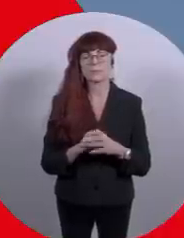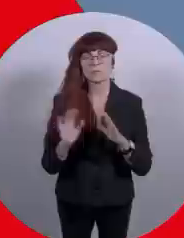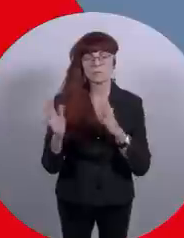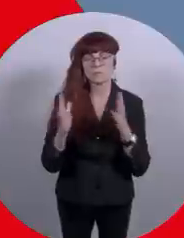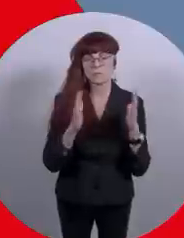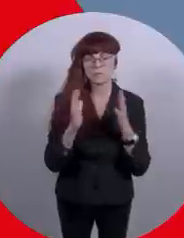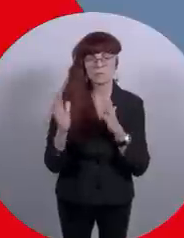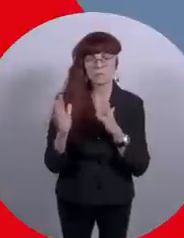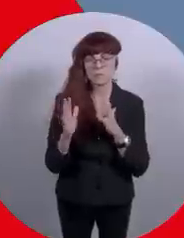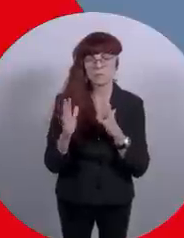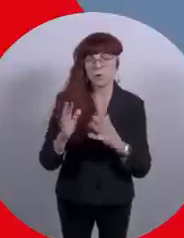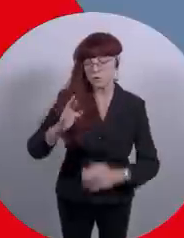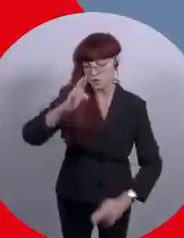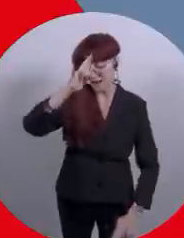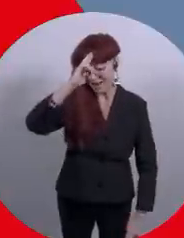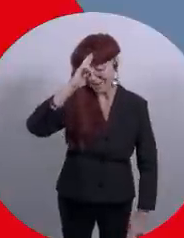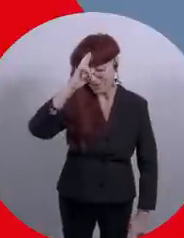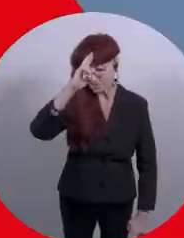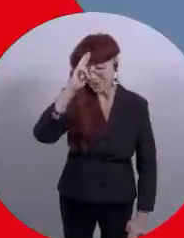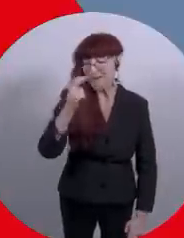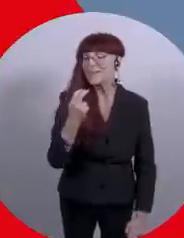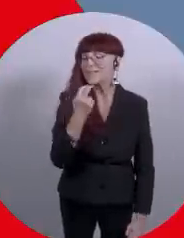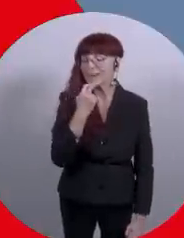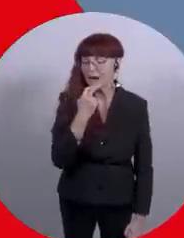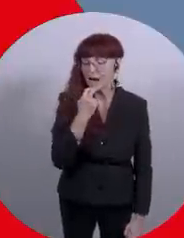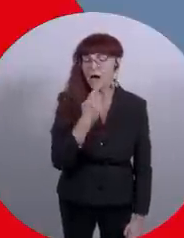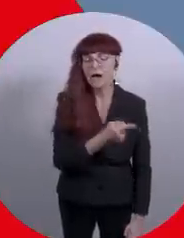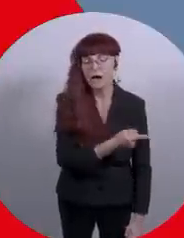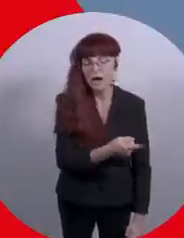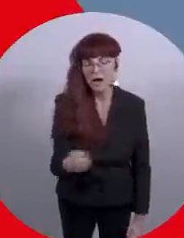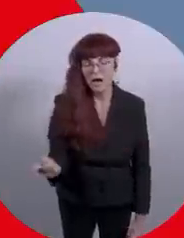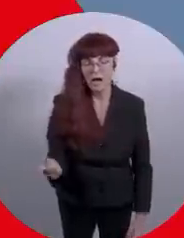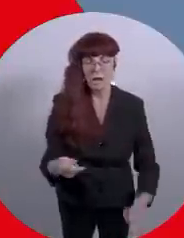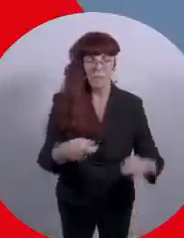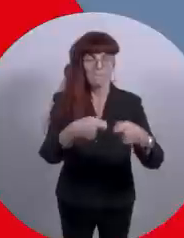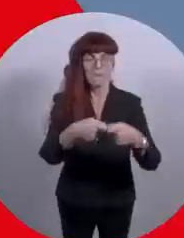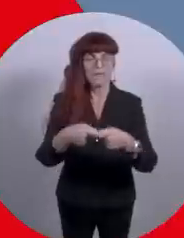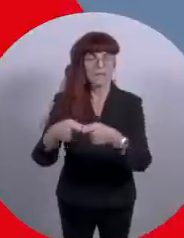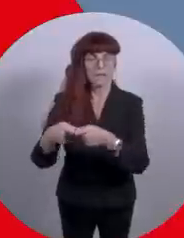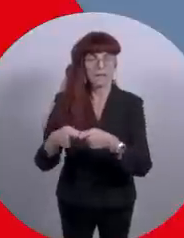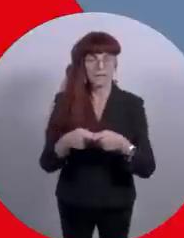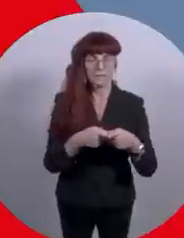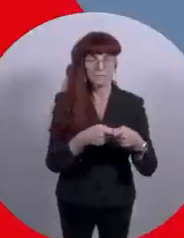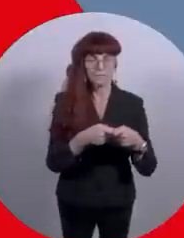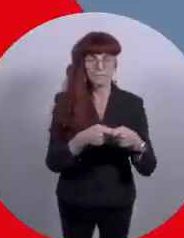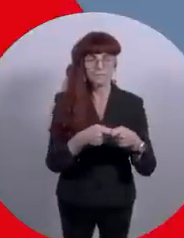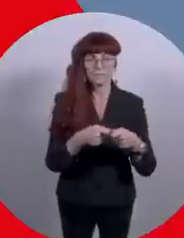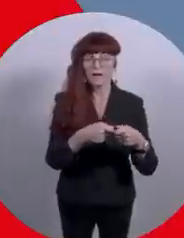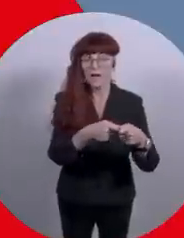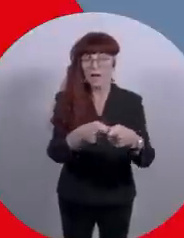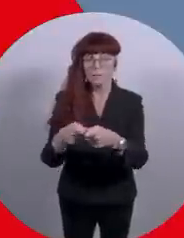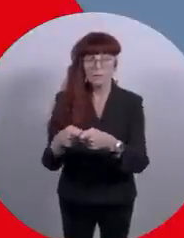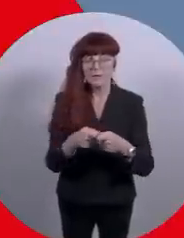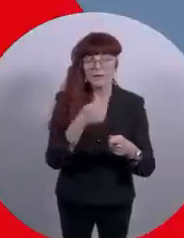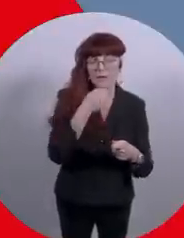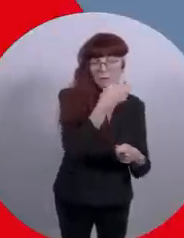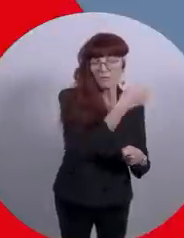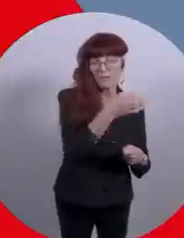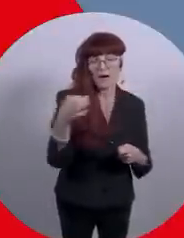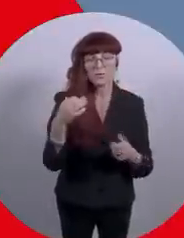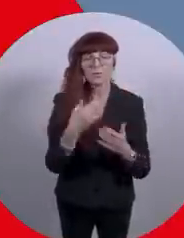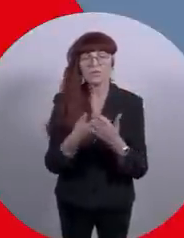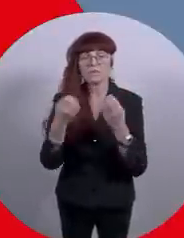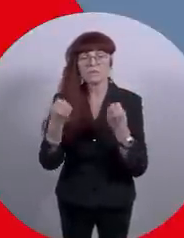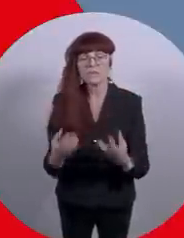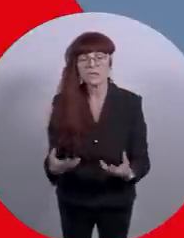aus Respekt vor den Mitgliedern was ist da passiert bei dieser Mitgliederbefragung wir haben sie in den Wortmeldungen